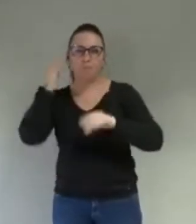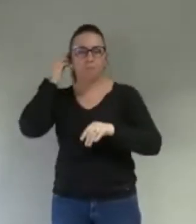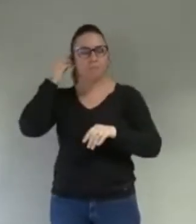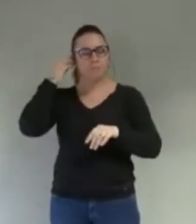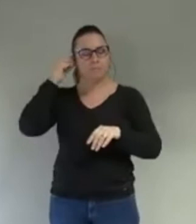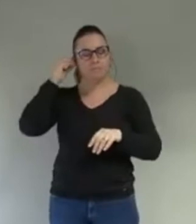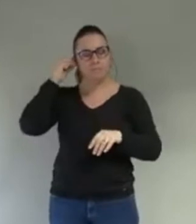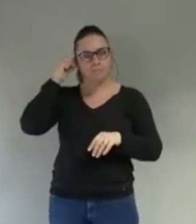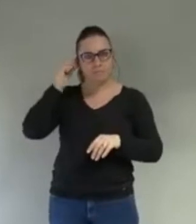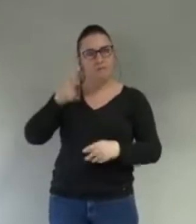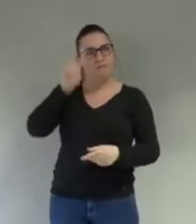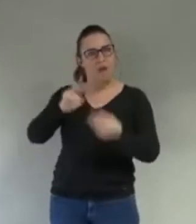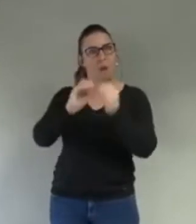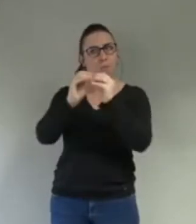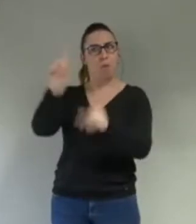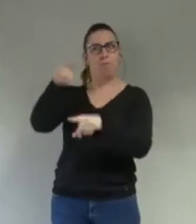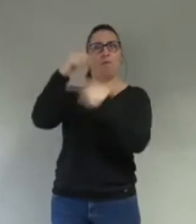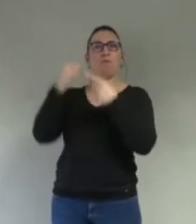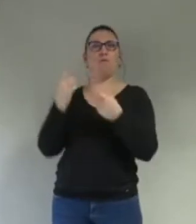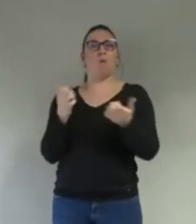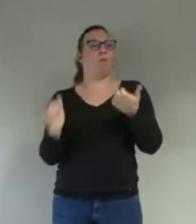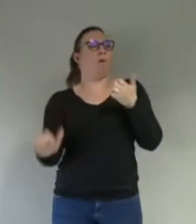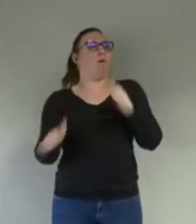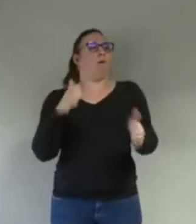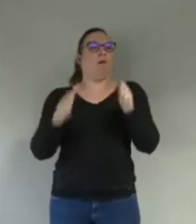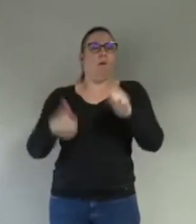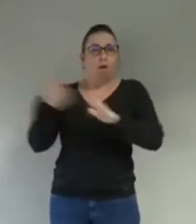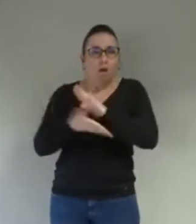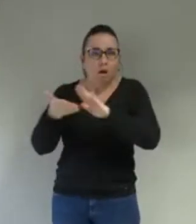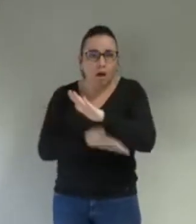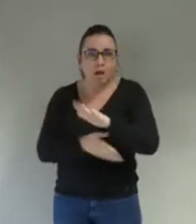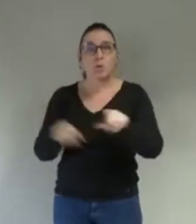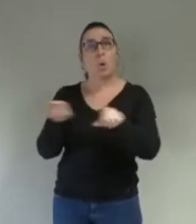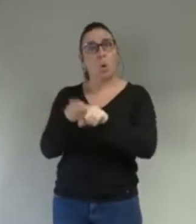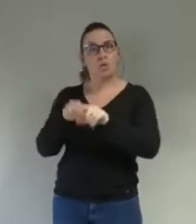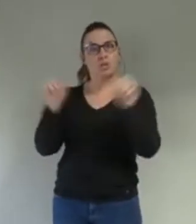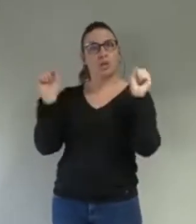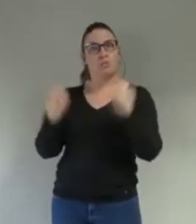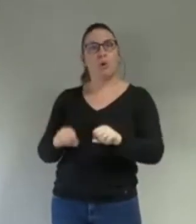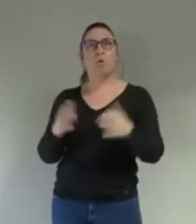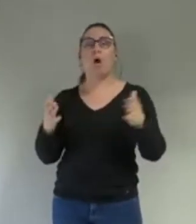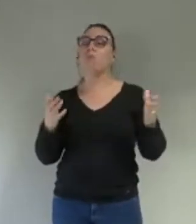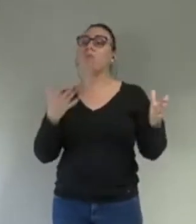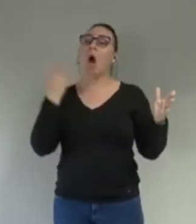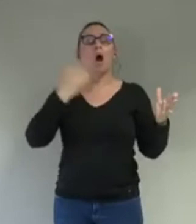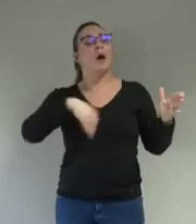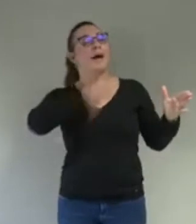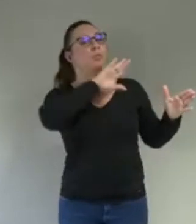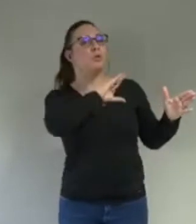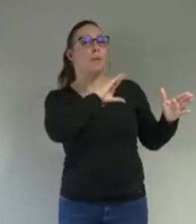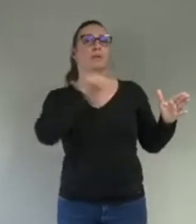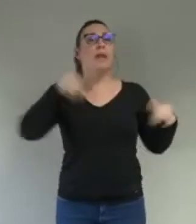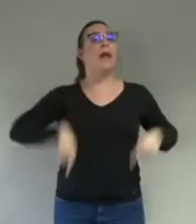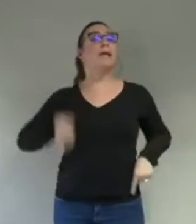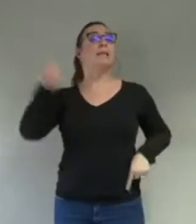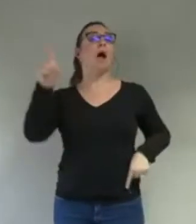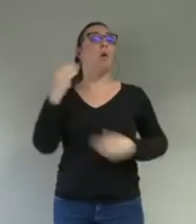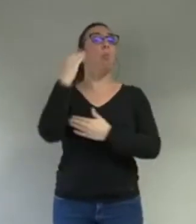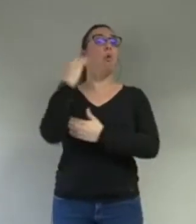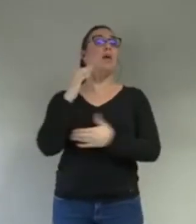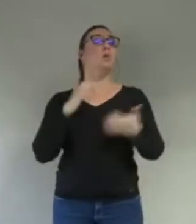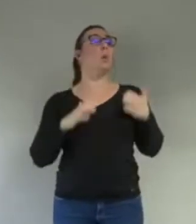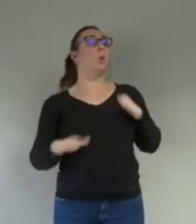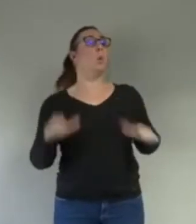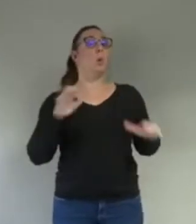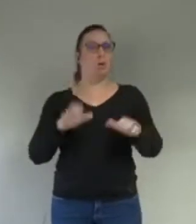problèmes légitimement soulevés. Parfois, vous osez vous abriter derrière une prétendue responsabilité de l'État ou même